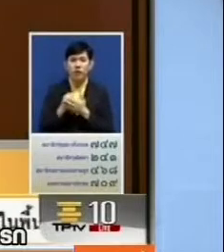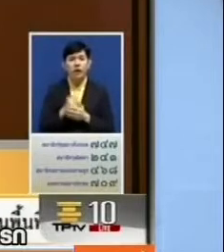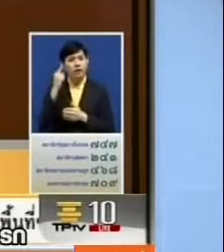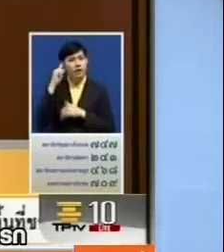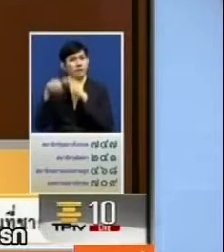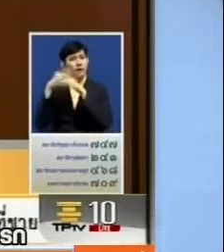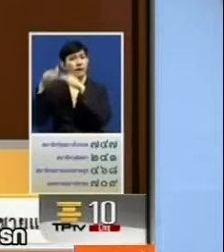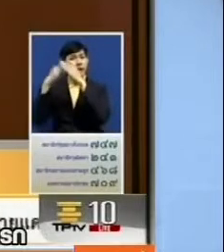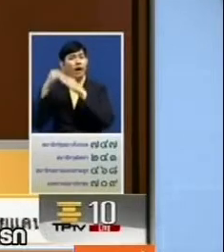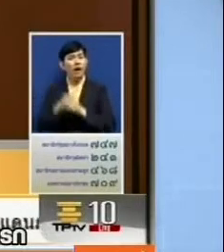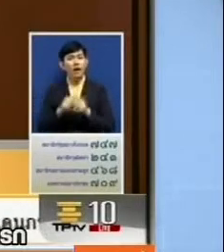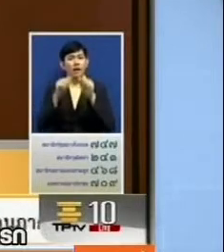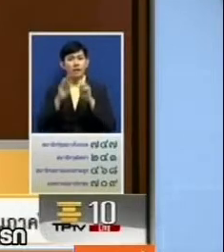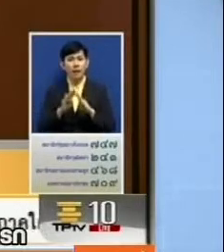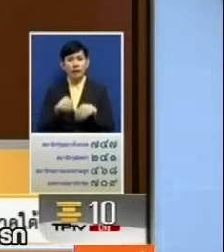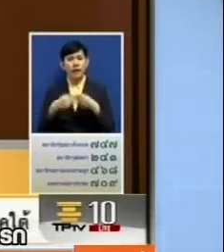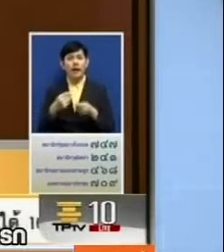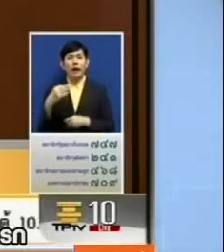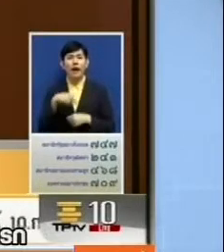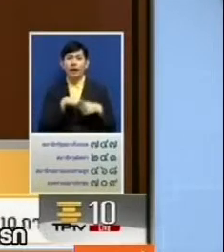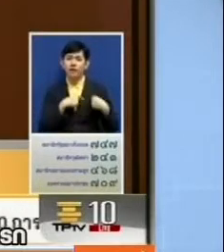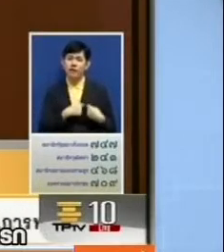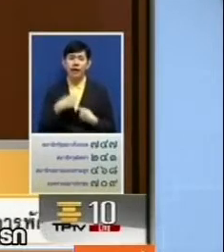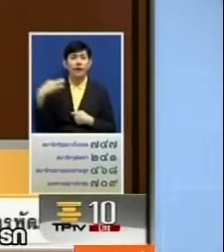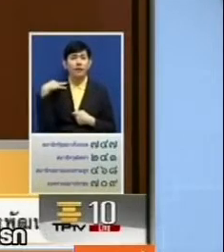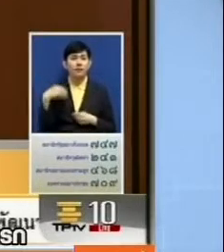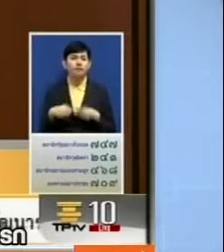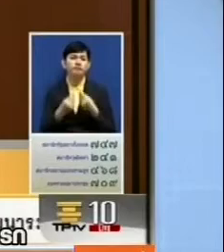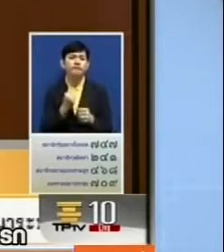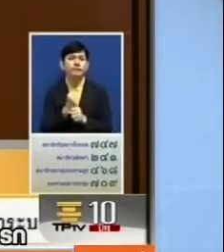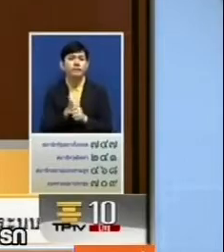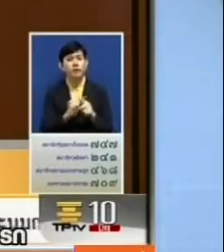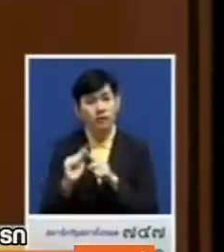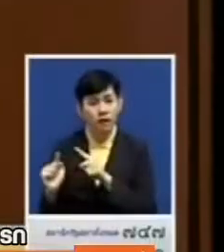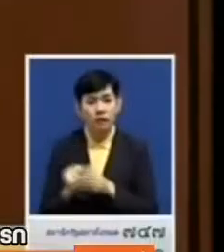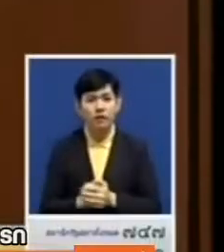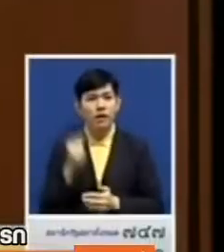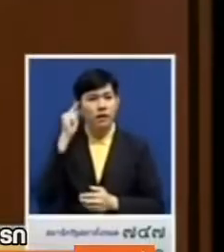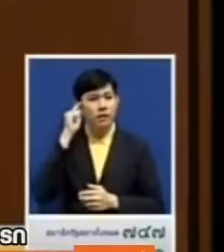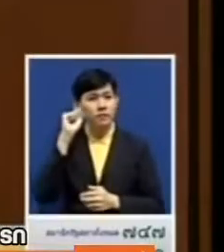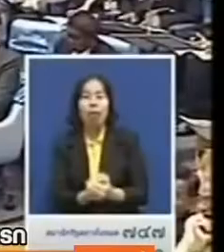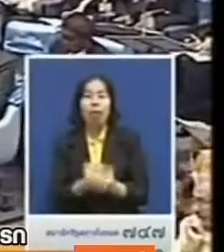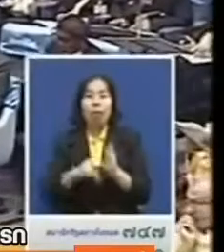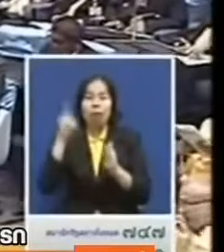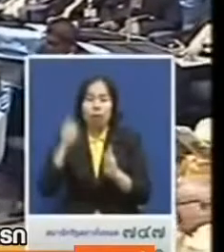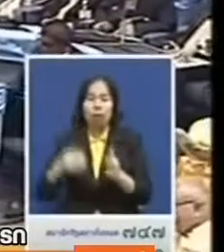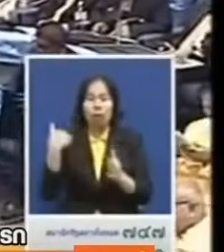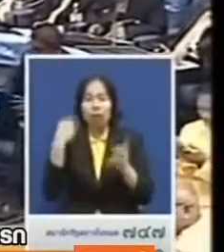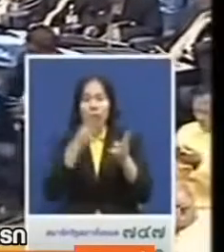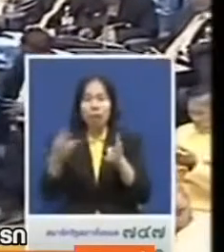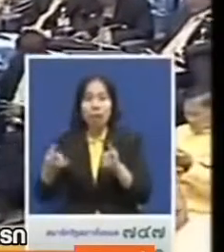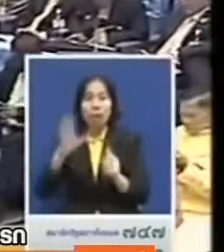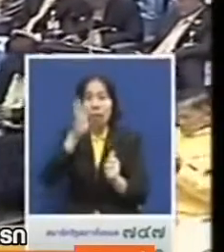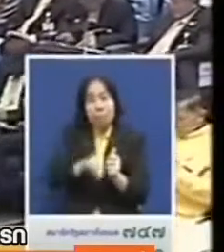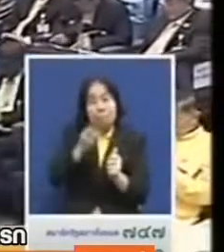ให้ท่านนายกรัฐมนตรีเนี่ยลุกขึ้นมาแล้วก็บอกว่าท่านที่เคารพวันนี้ผมมาแถลงนโยบายซึ่งมีเอกสารอยู่ในมือท่านแล้วถ้าท่